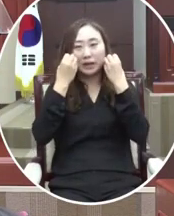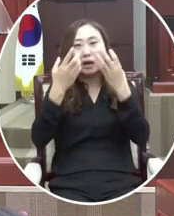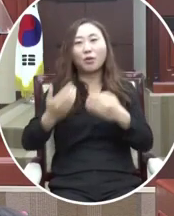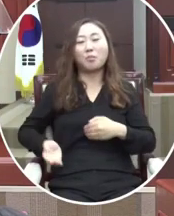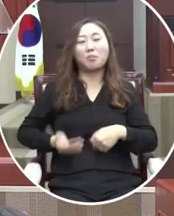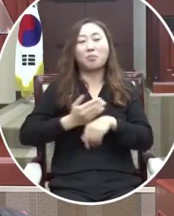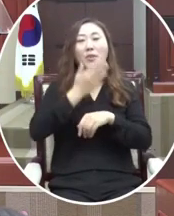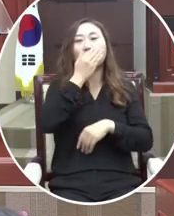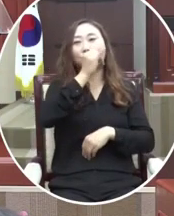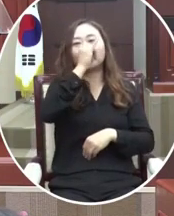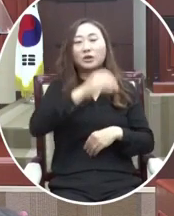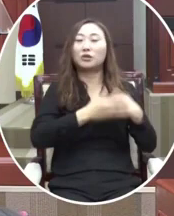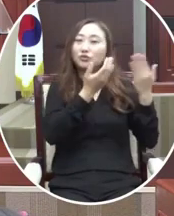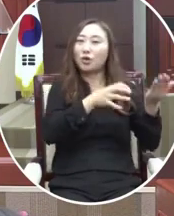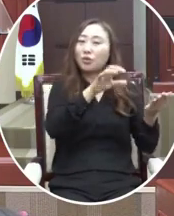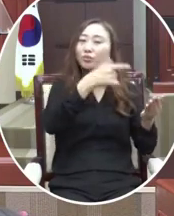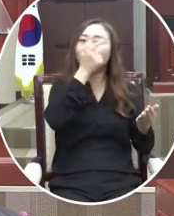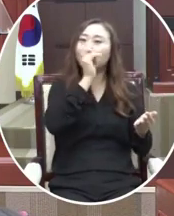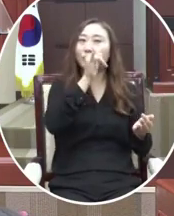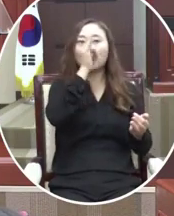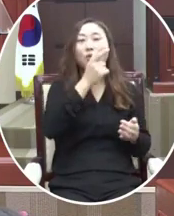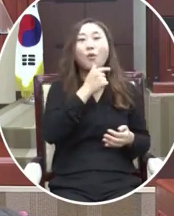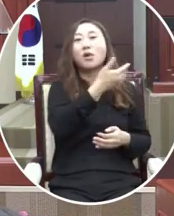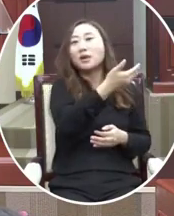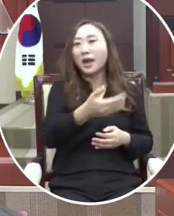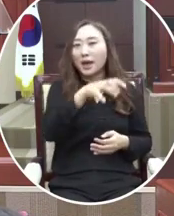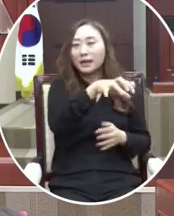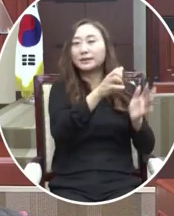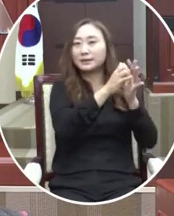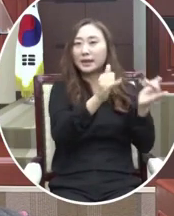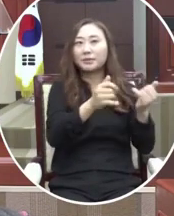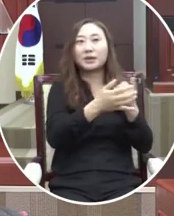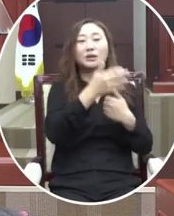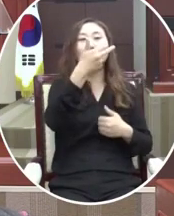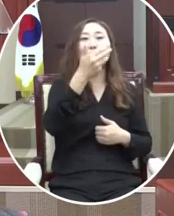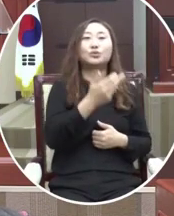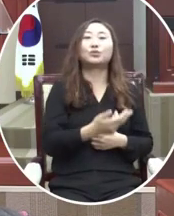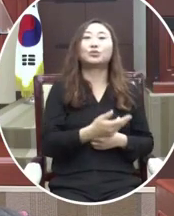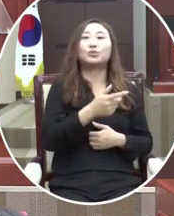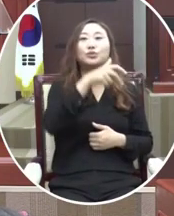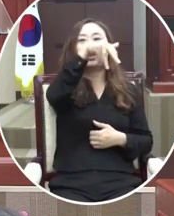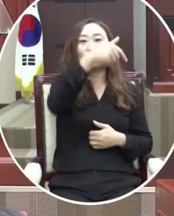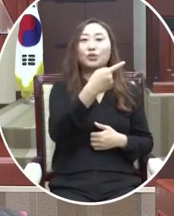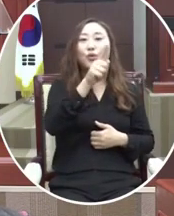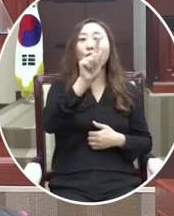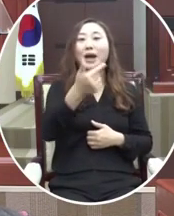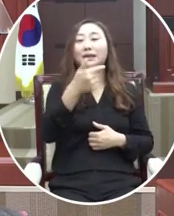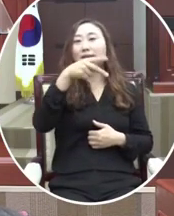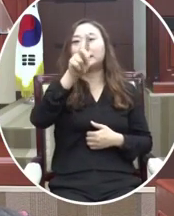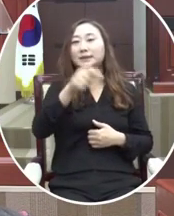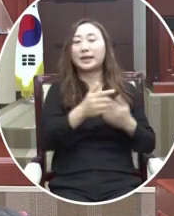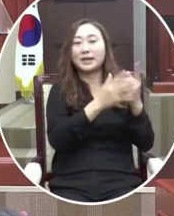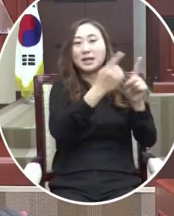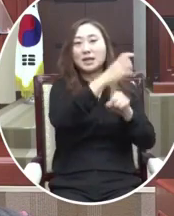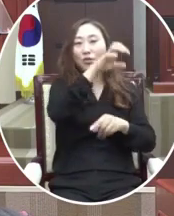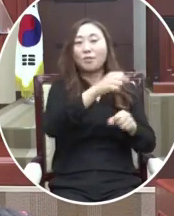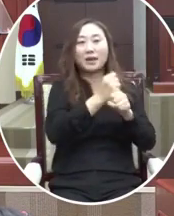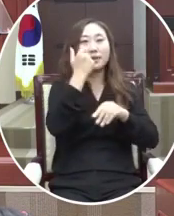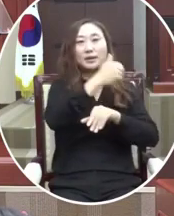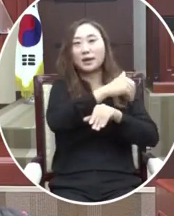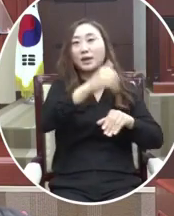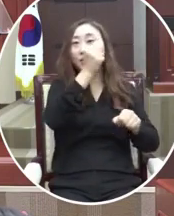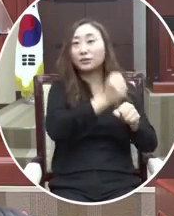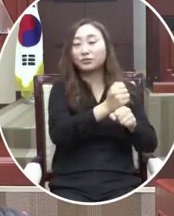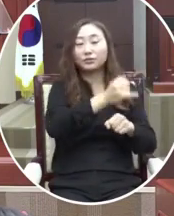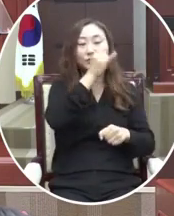것입니다 상대적으로 휴식 공간이 부족했던 월계 권용 주민들을 위해 초산 타운을 조성 중에 있습니다 대한민국